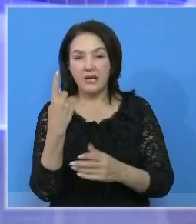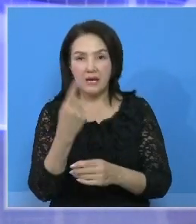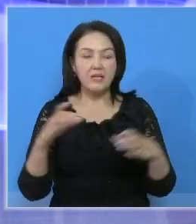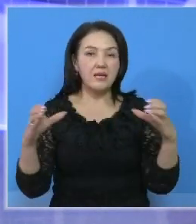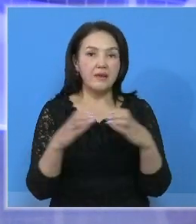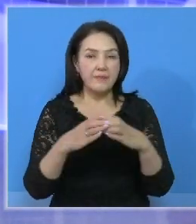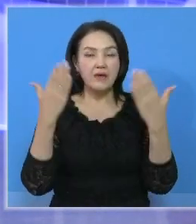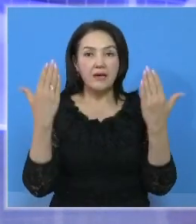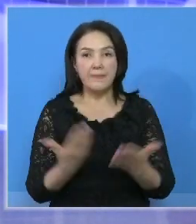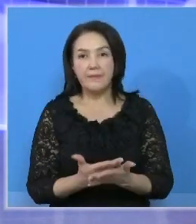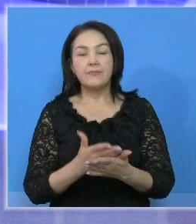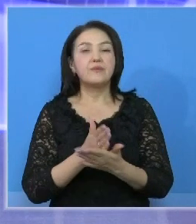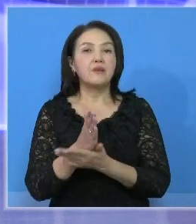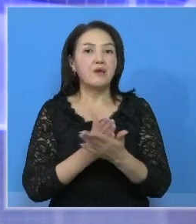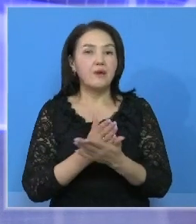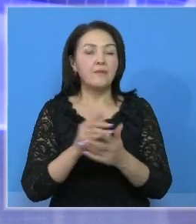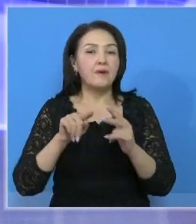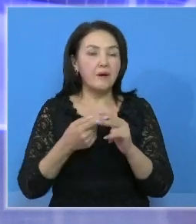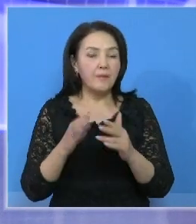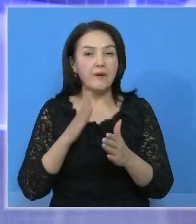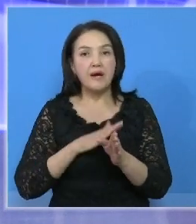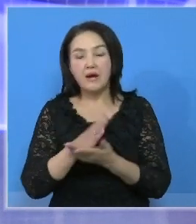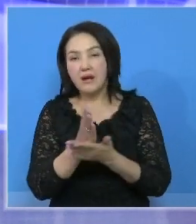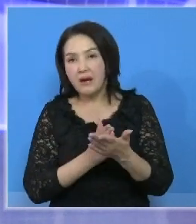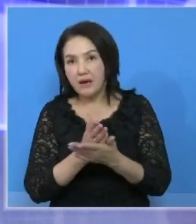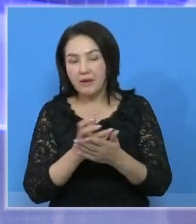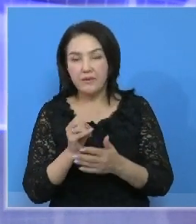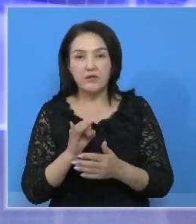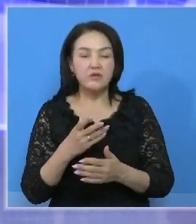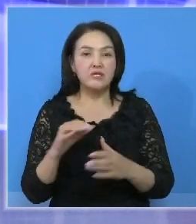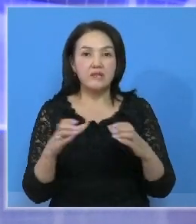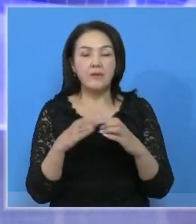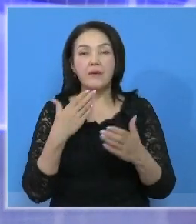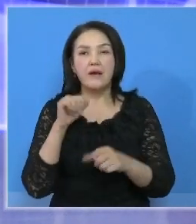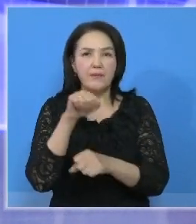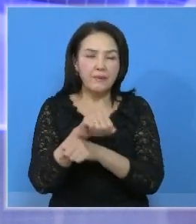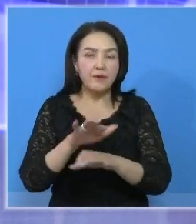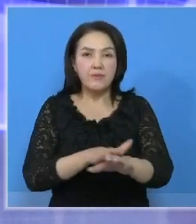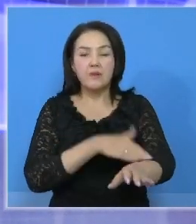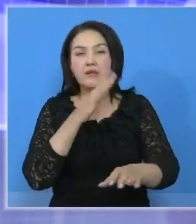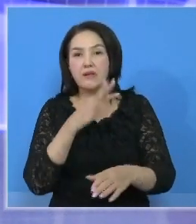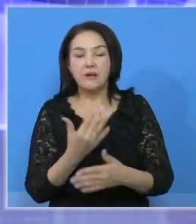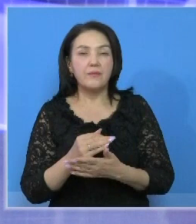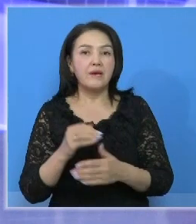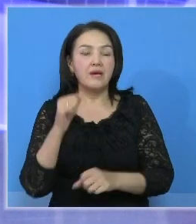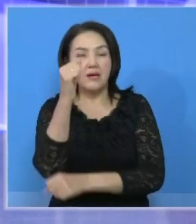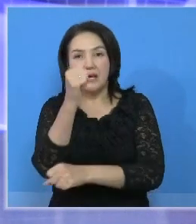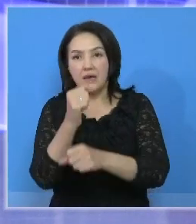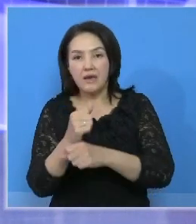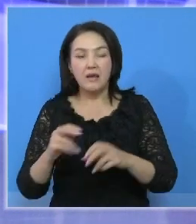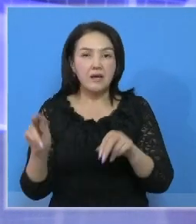компаний, которая теперь оказывает услуги по техническому обслуживанию подвижного состава. Простаивающее долгое время депо сотрудники